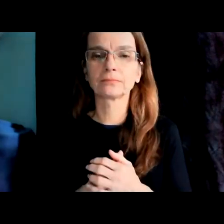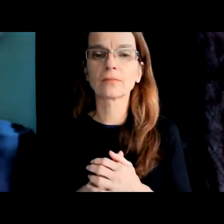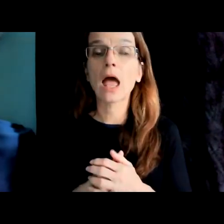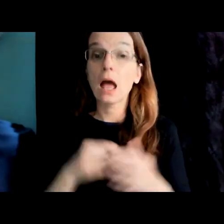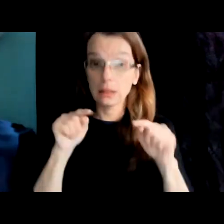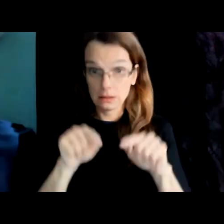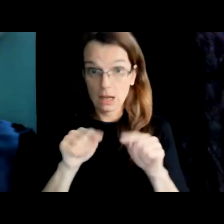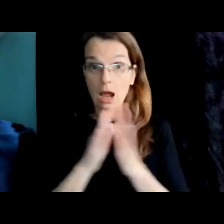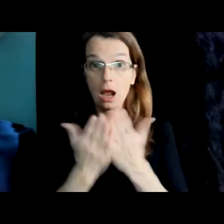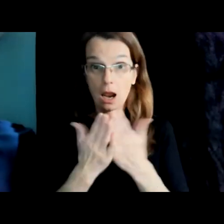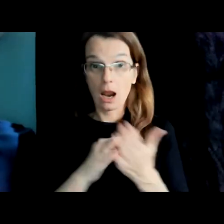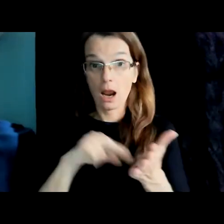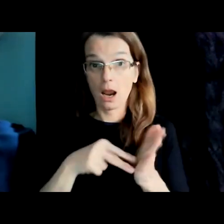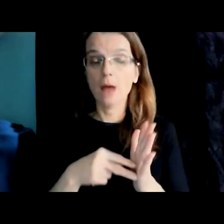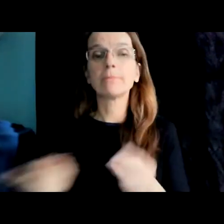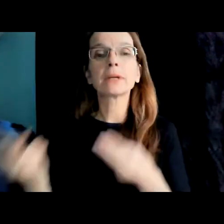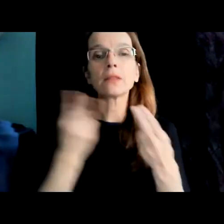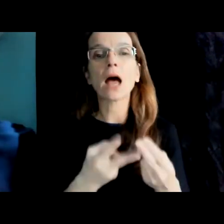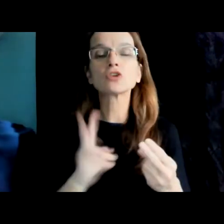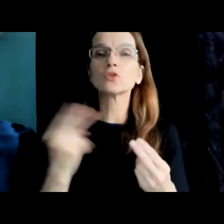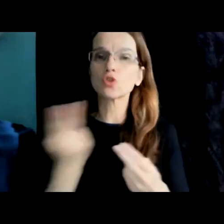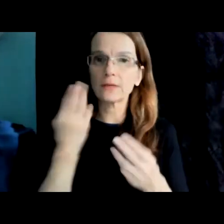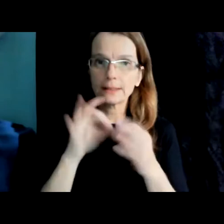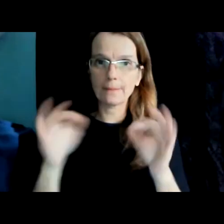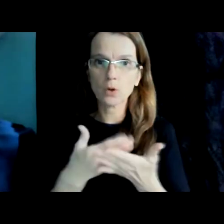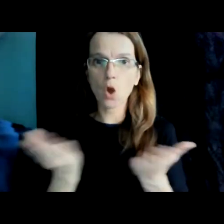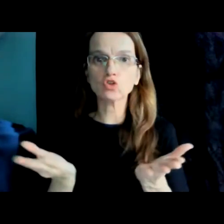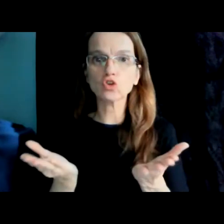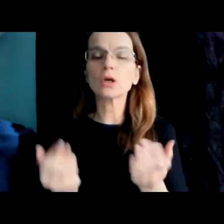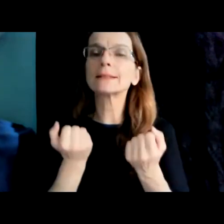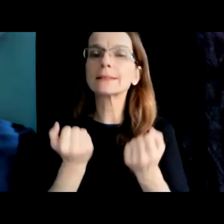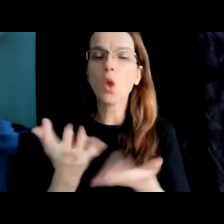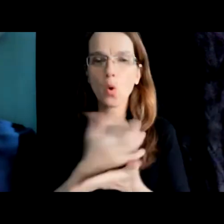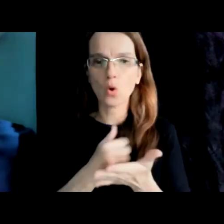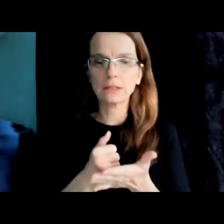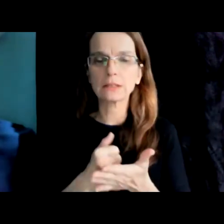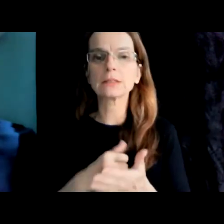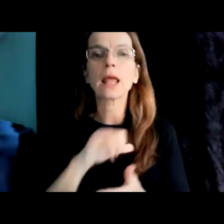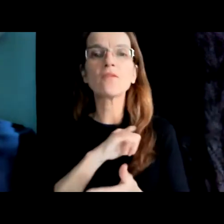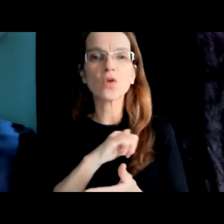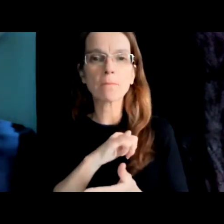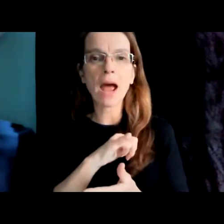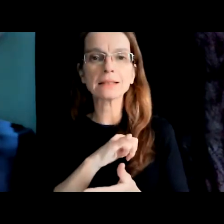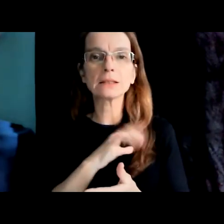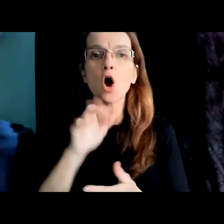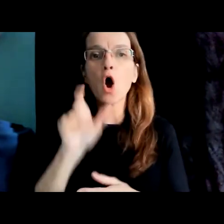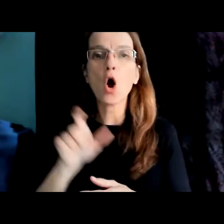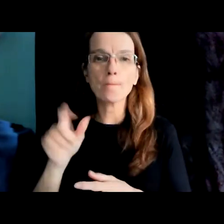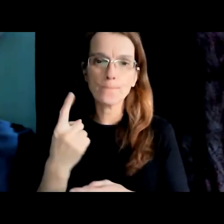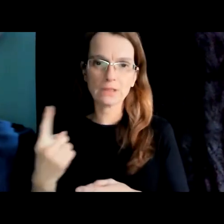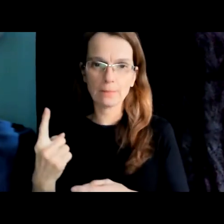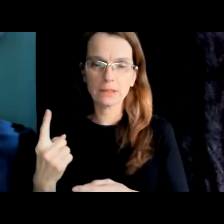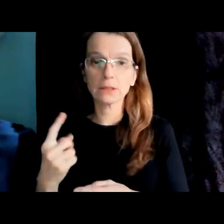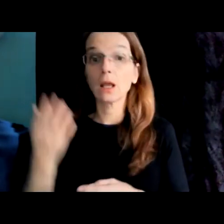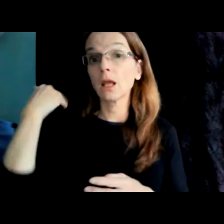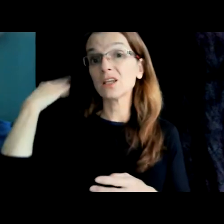Pričujoča monografija prinaša v slovenski prostor izjemno koristne in uporabne informacije o posameznikih, ki so bili v